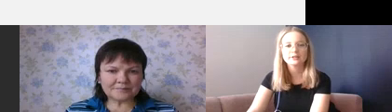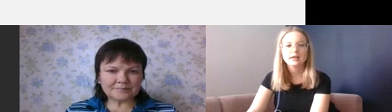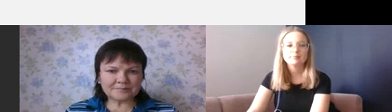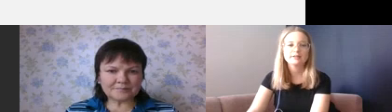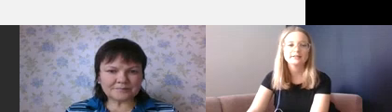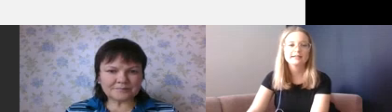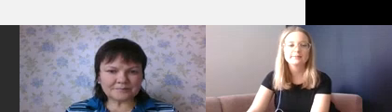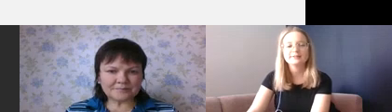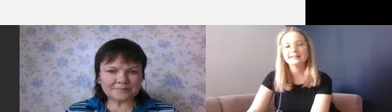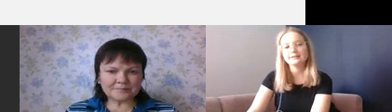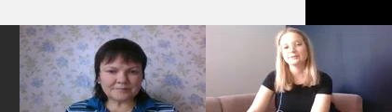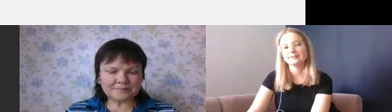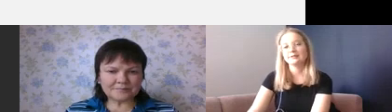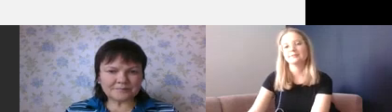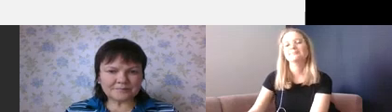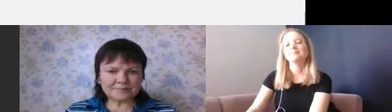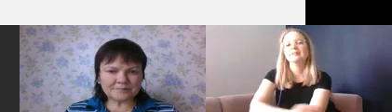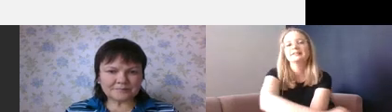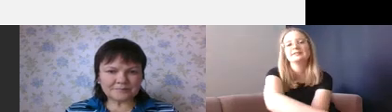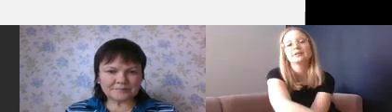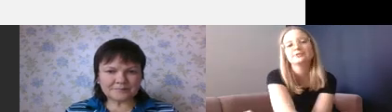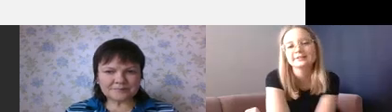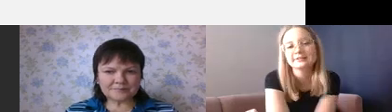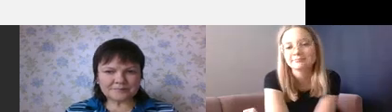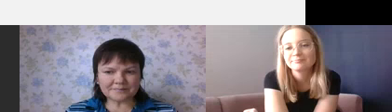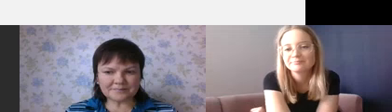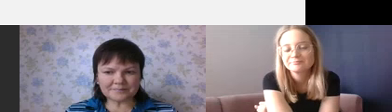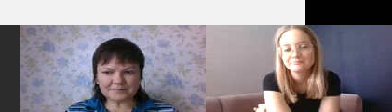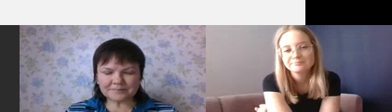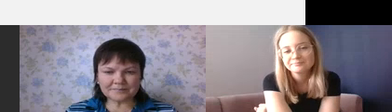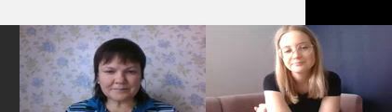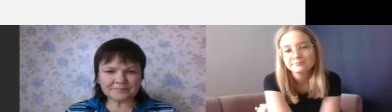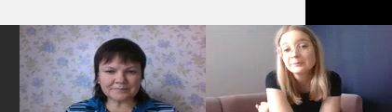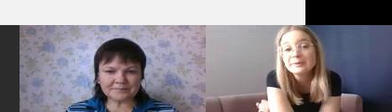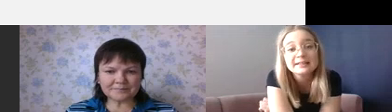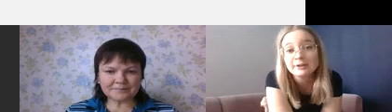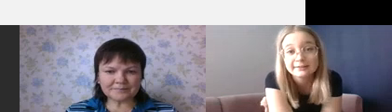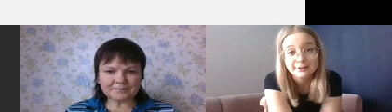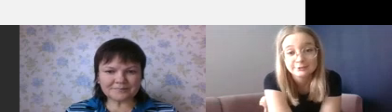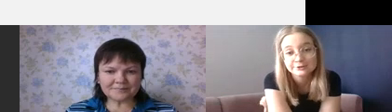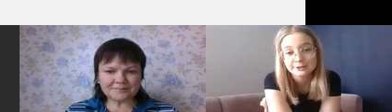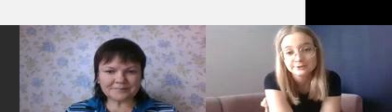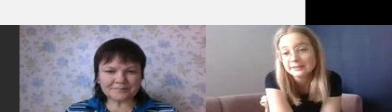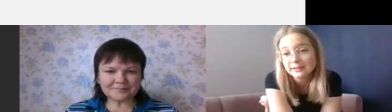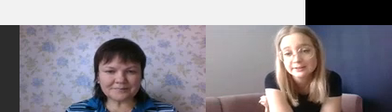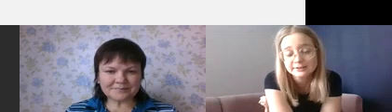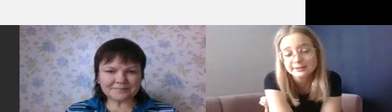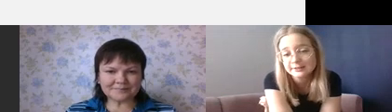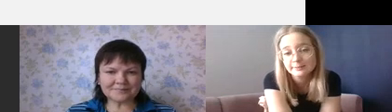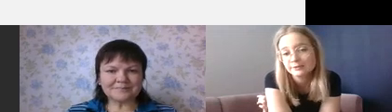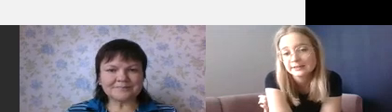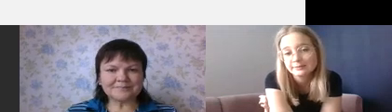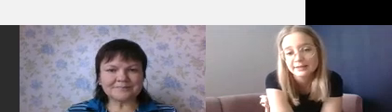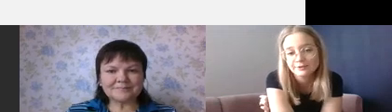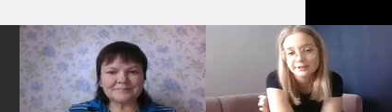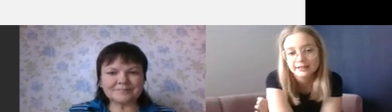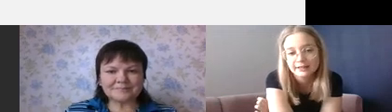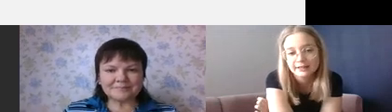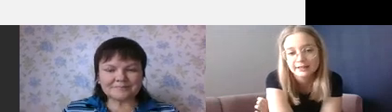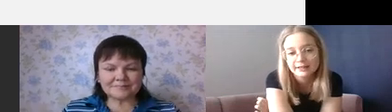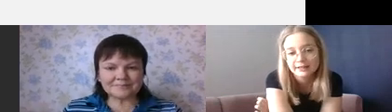võimaluste analüüs, planeerimine või tegutsemine? Millest te alustaksite? Või millest olete alustanud? Võite anda chatis märku,